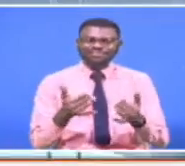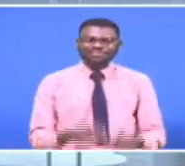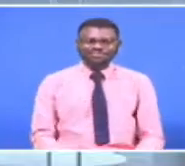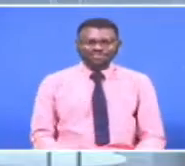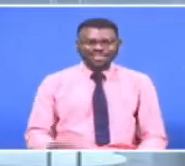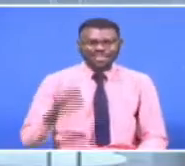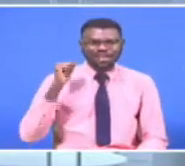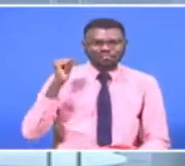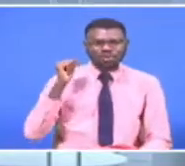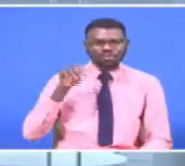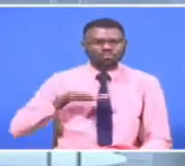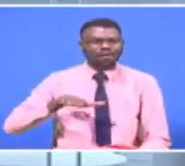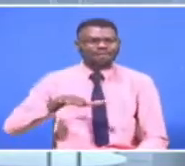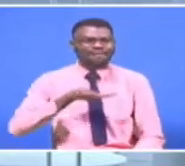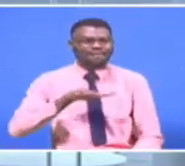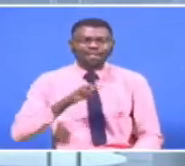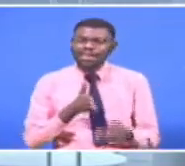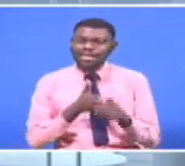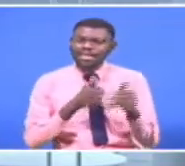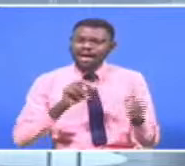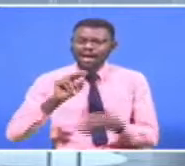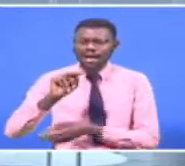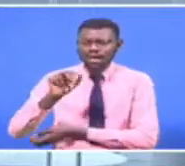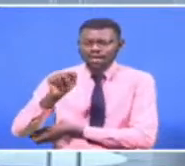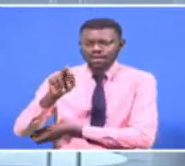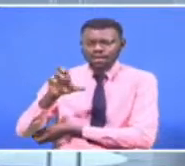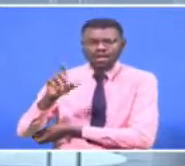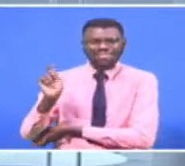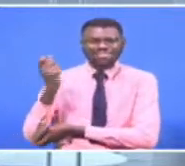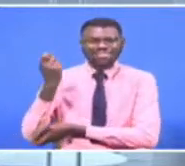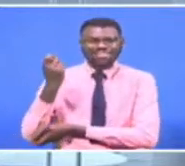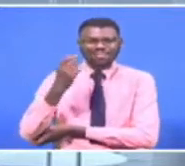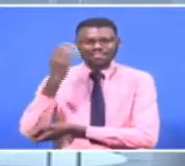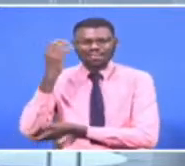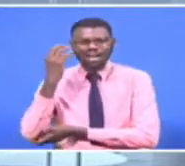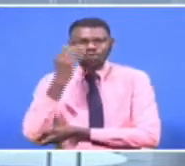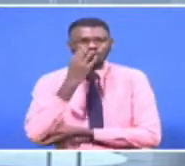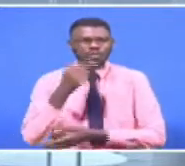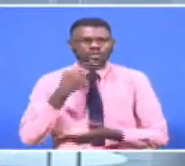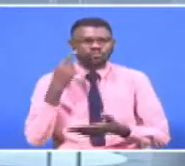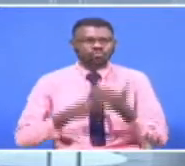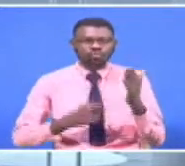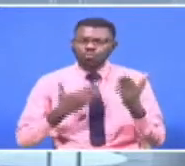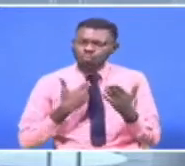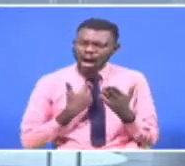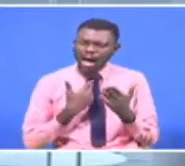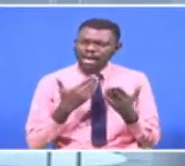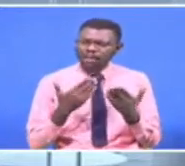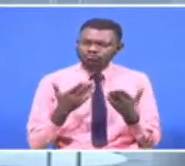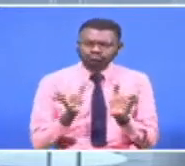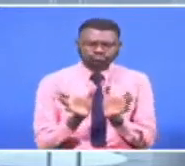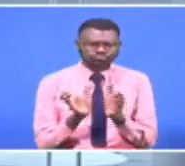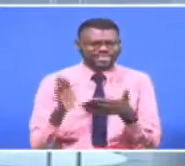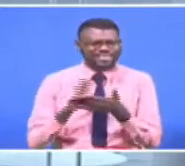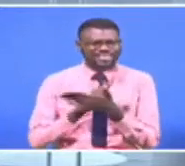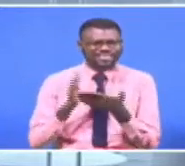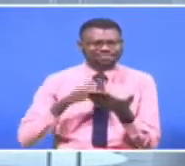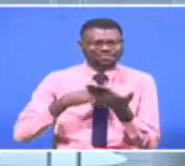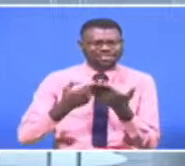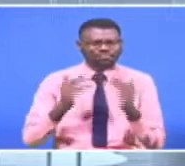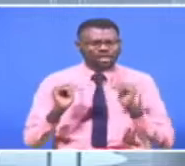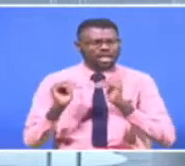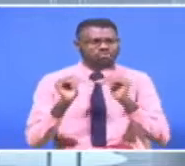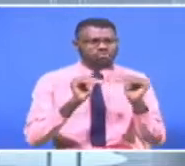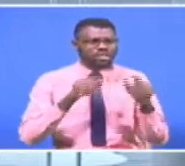Masuala ya siasa, ambapo kiongozi wa chama cha NARC Kenya Martha Karua ameapa kutetea ugawanyaji sawa wa rasilimali za kitaifa, huku